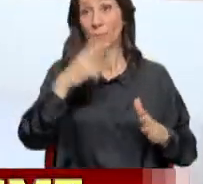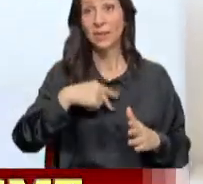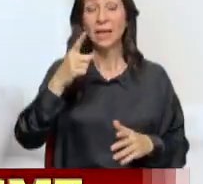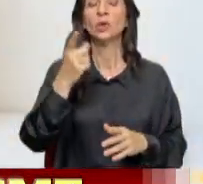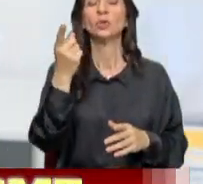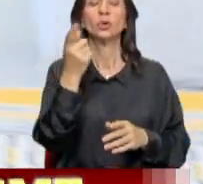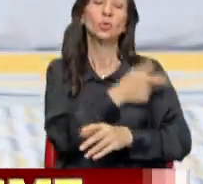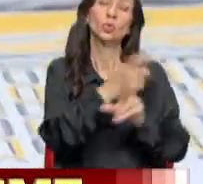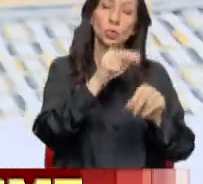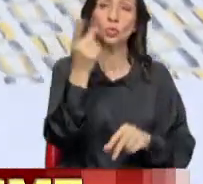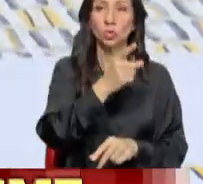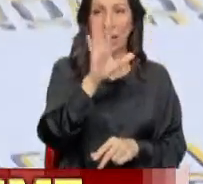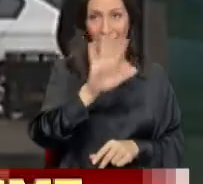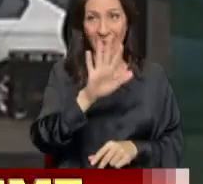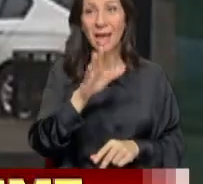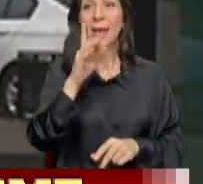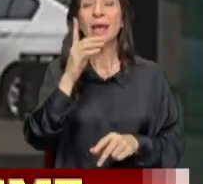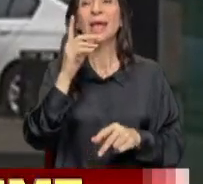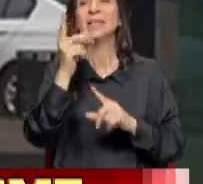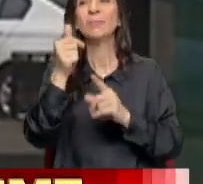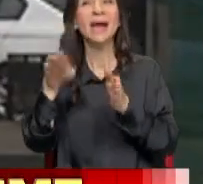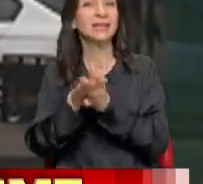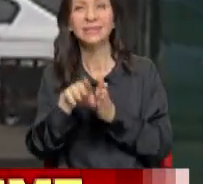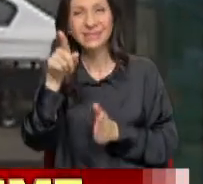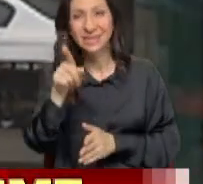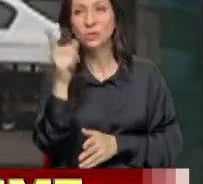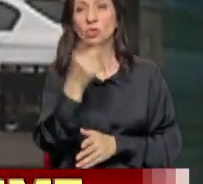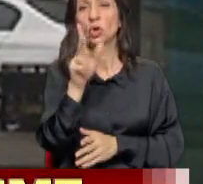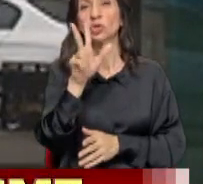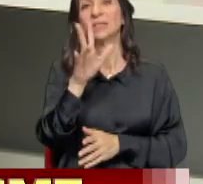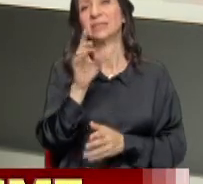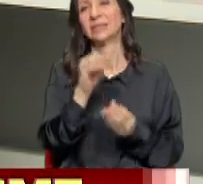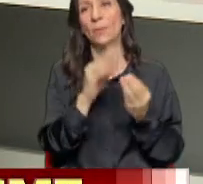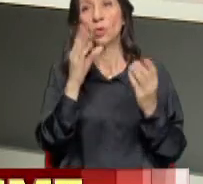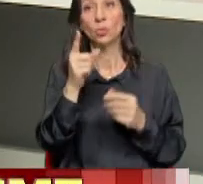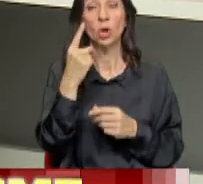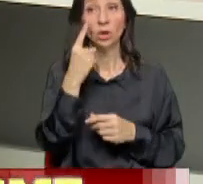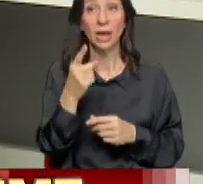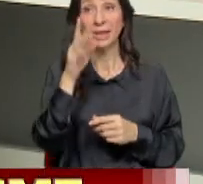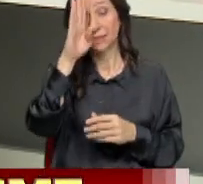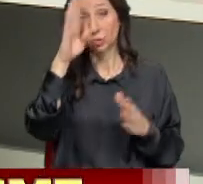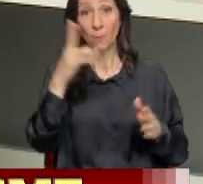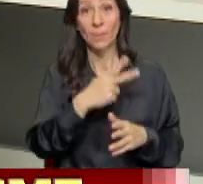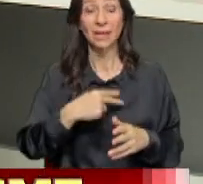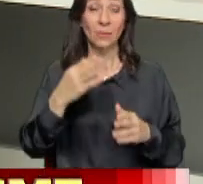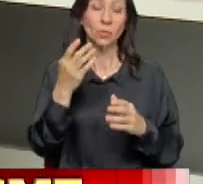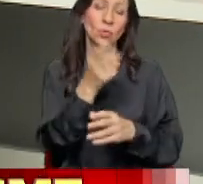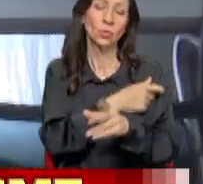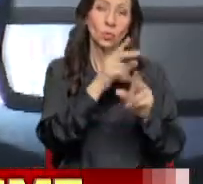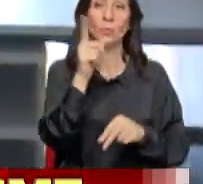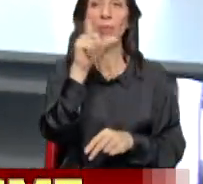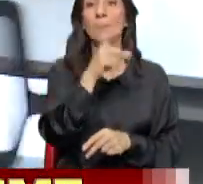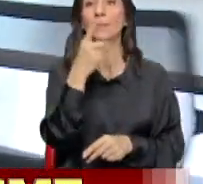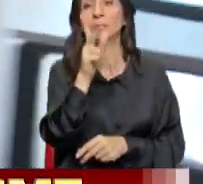yurtlarına %50, İspark'ın bir saatlik ücretine de %35'lik zam yapıldı. Buna göre İBB yurtlarının aylık